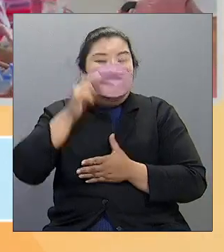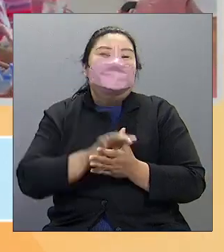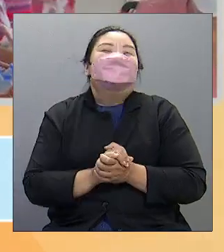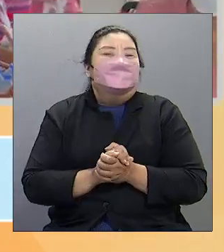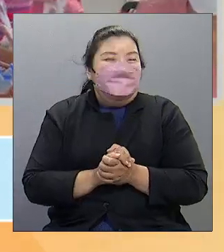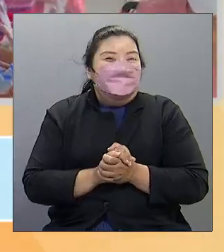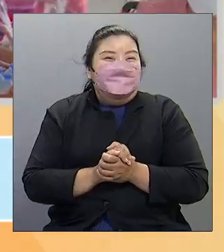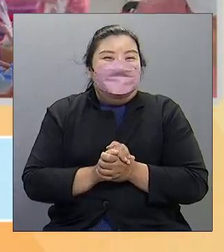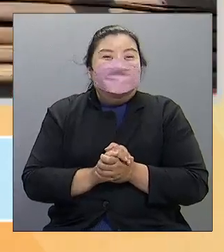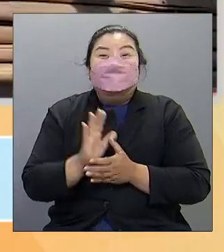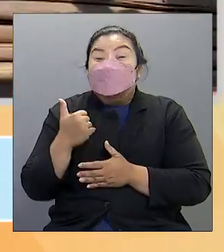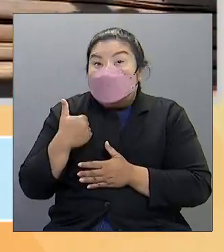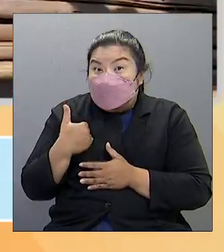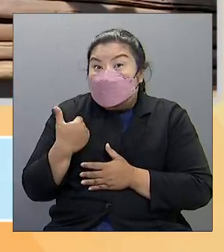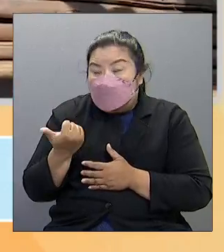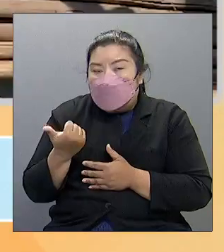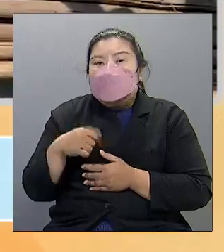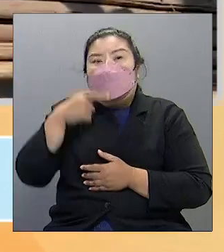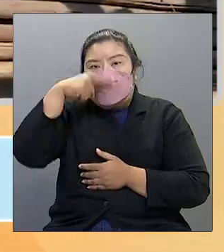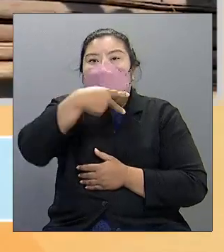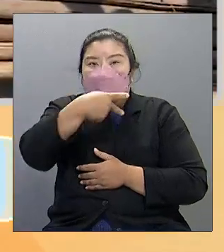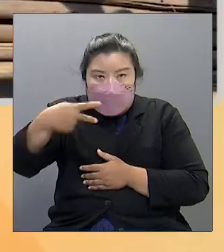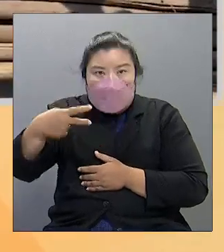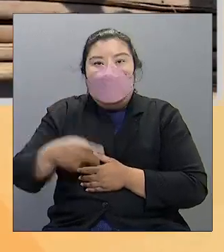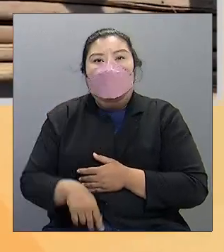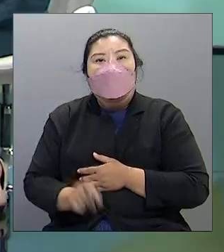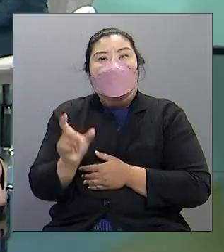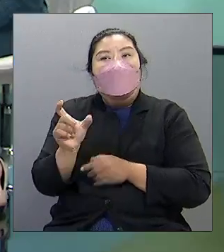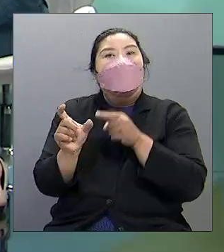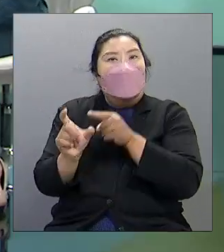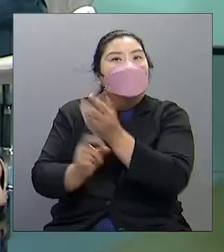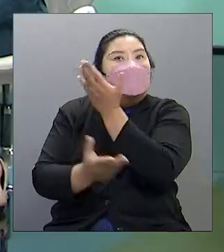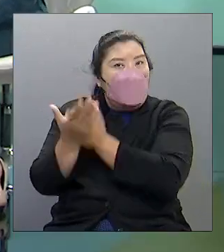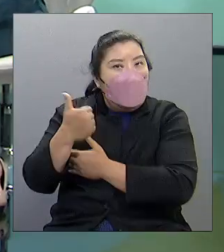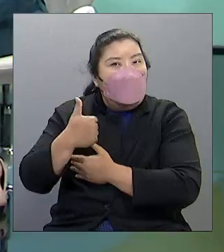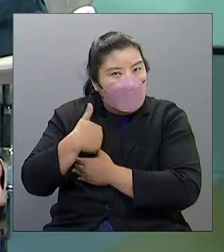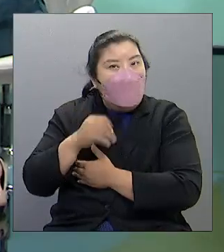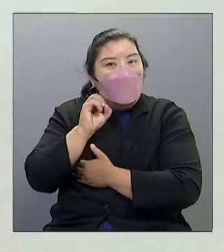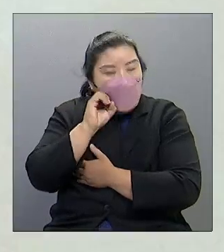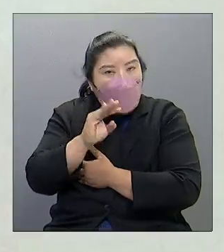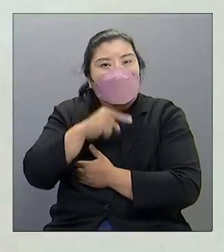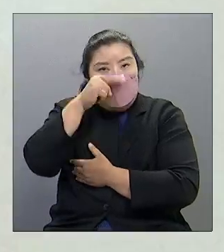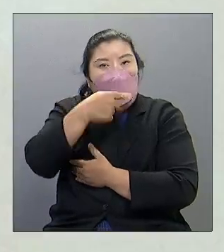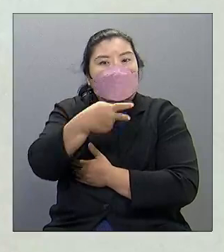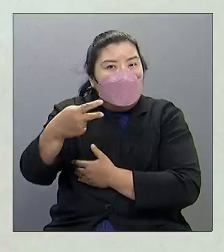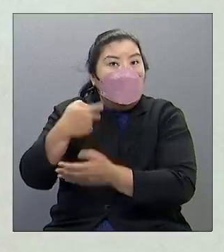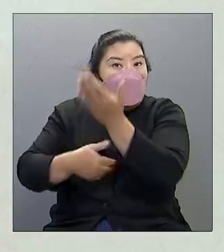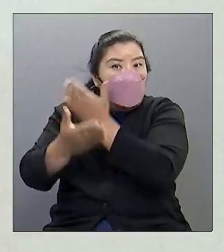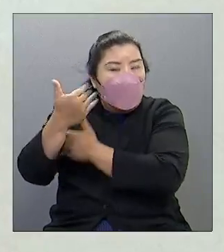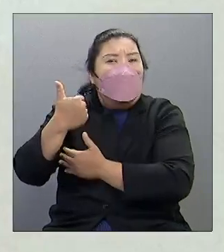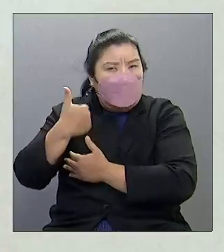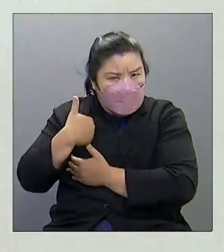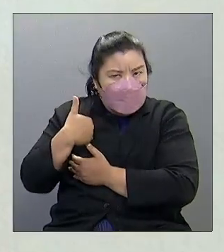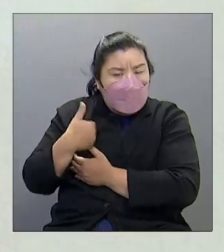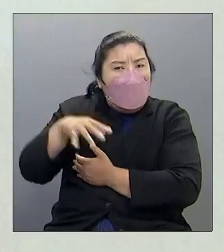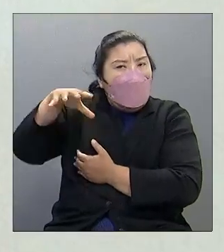มีความรู้รตัวโดการศก seat woคำไทยของเราบำทีก็ได้รับอธ